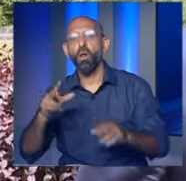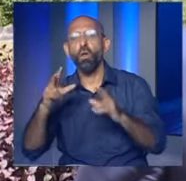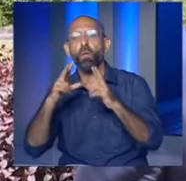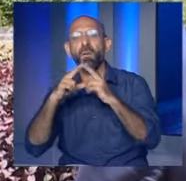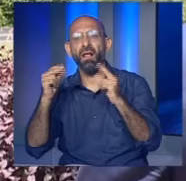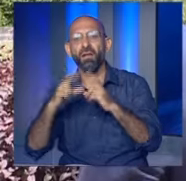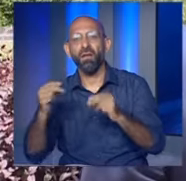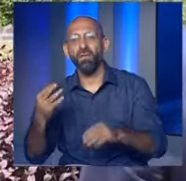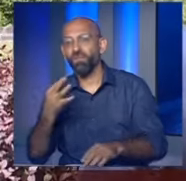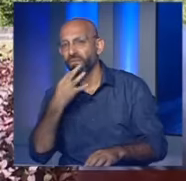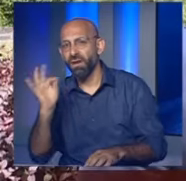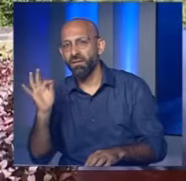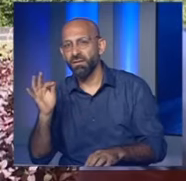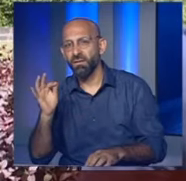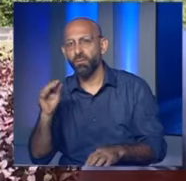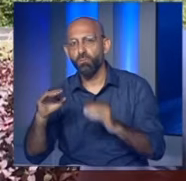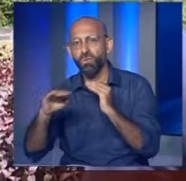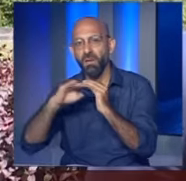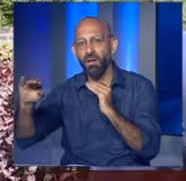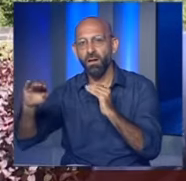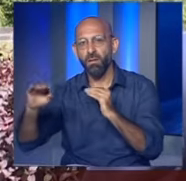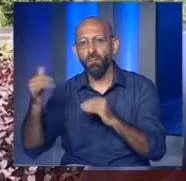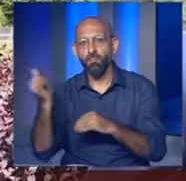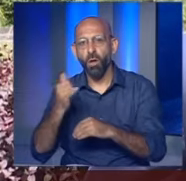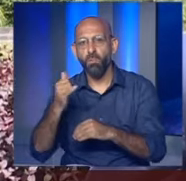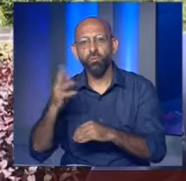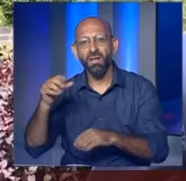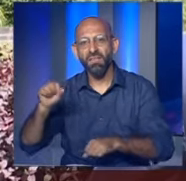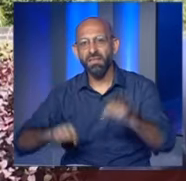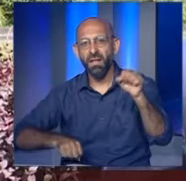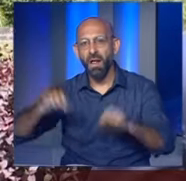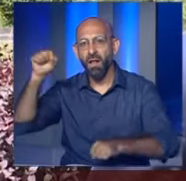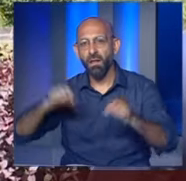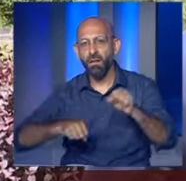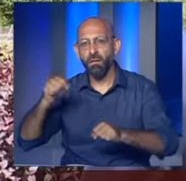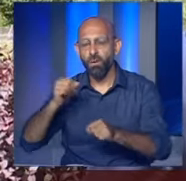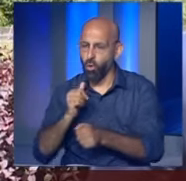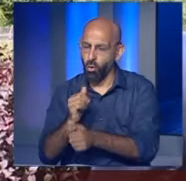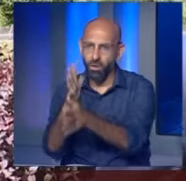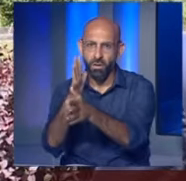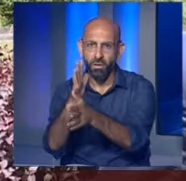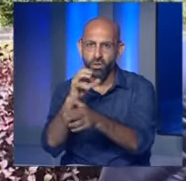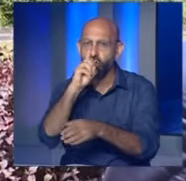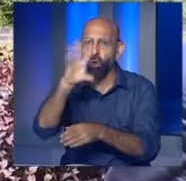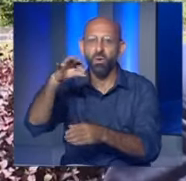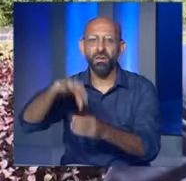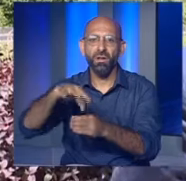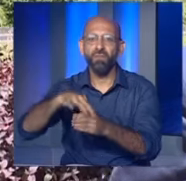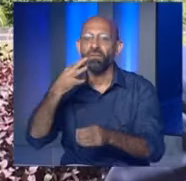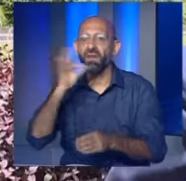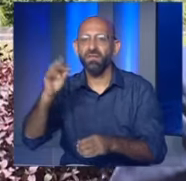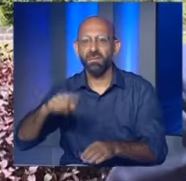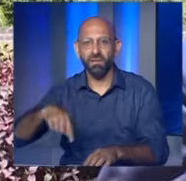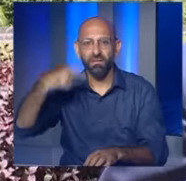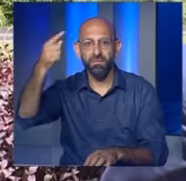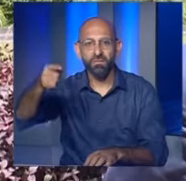عيه لبناني فرنسي مستقل اقدم خيارا اخر لفرنسي لبنان من خلال استقلاليه تسمح